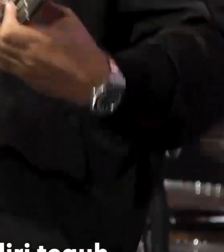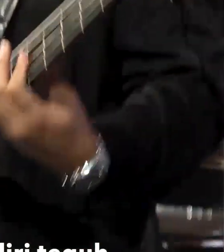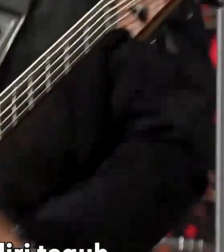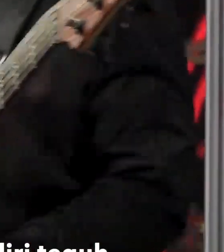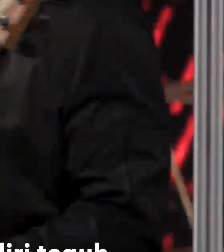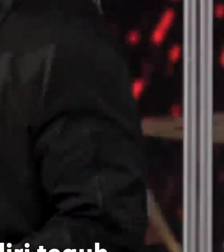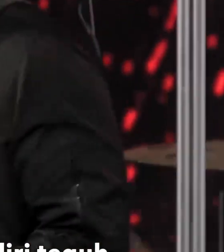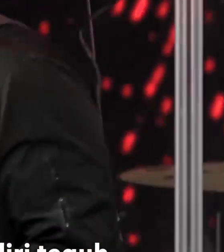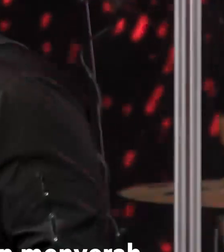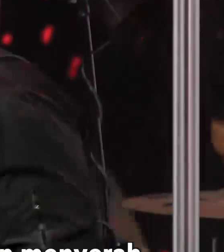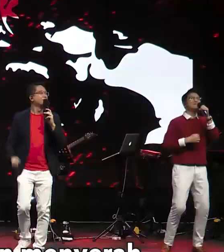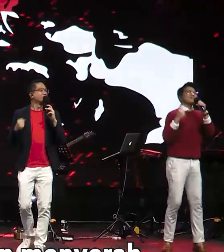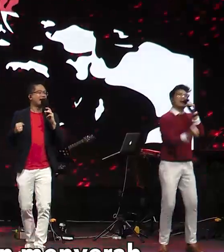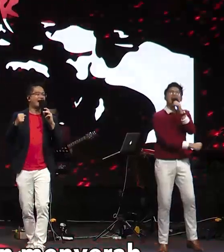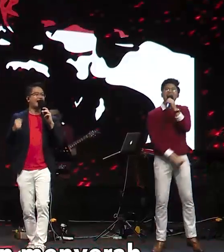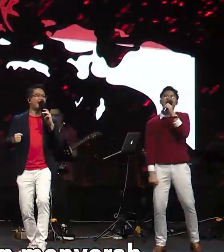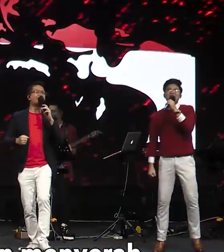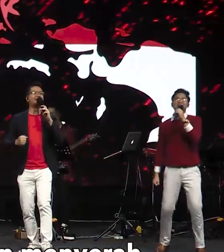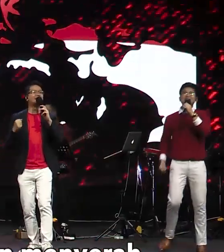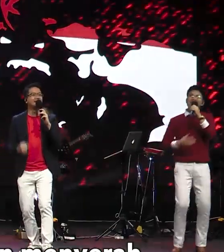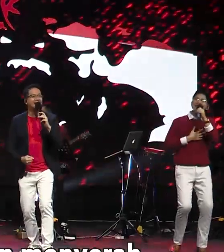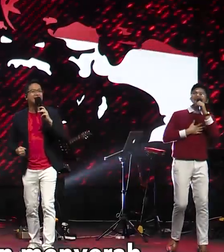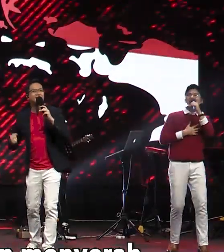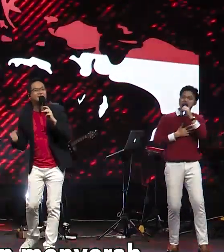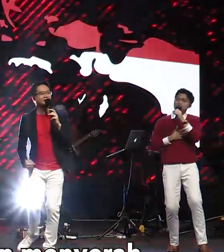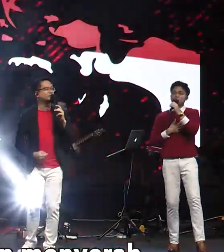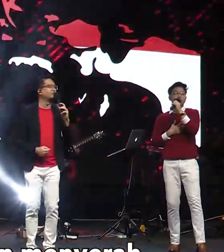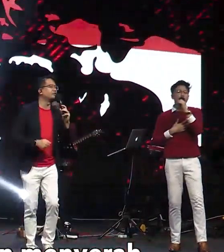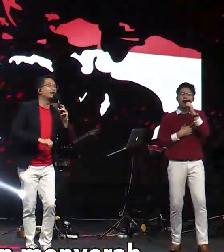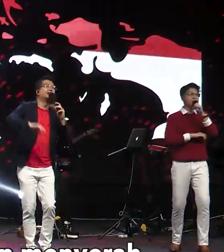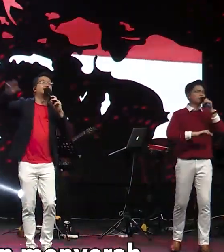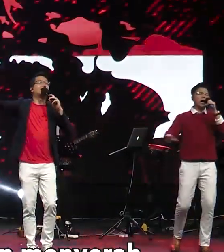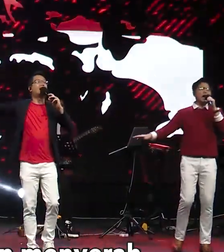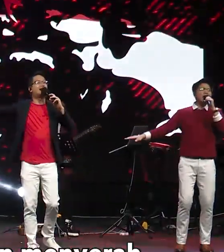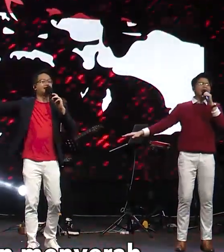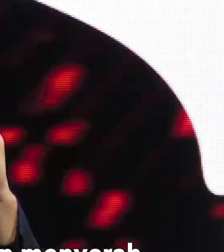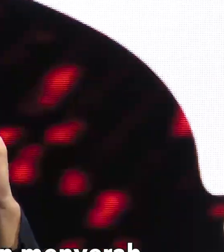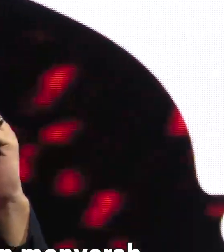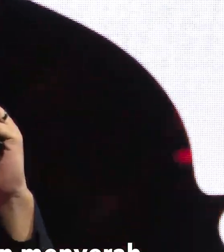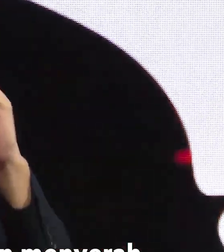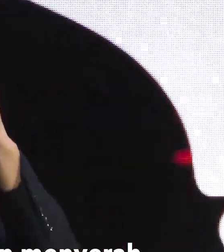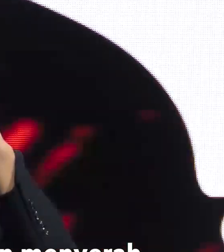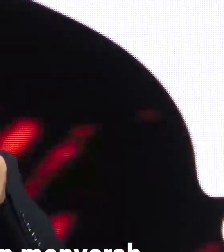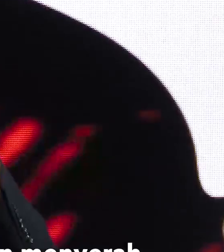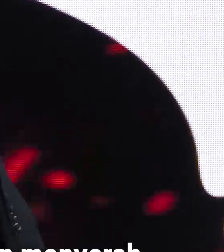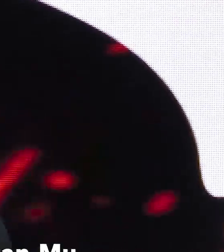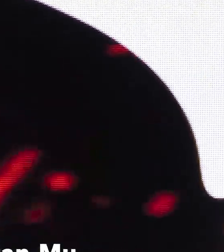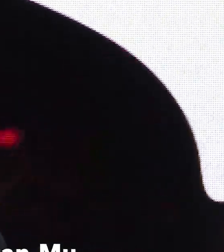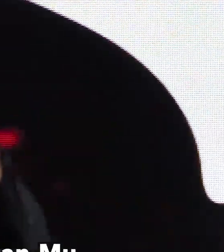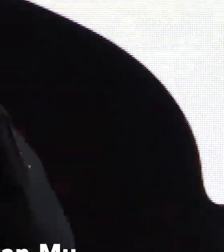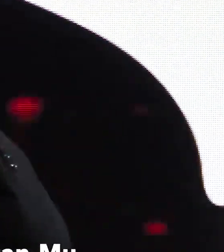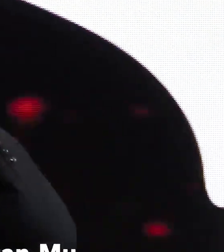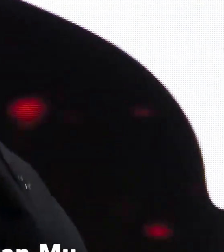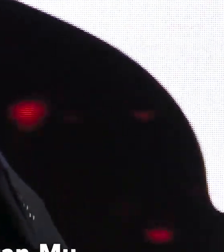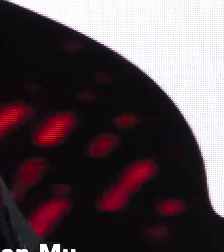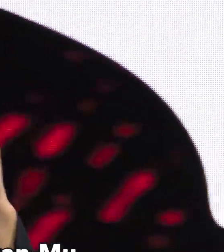berdiri teguh. Kami kan berjuang dan takkan menyerah.